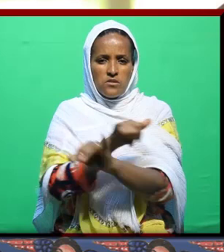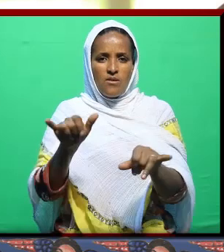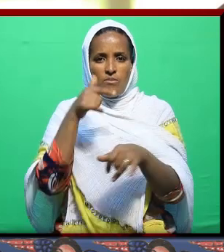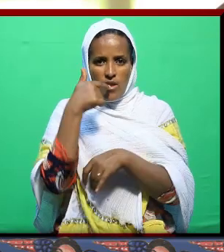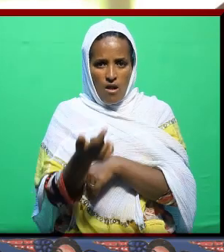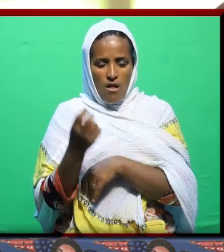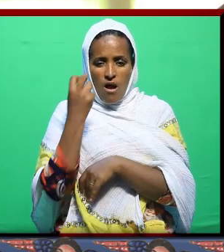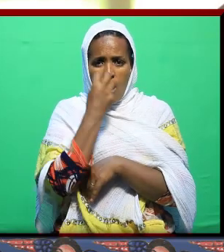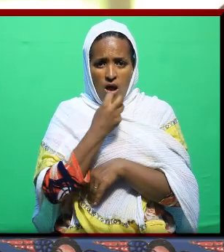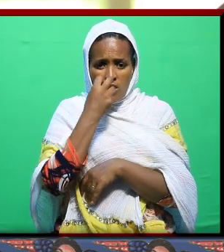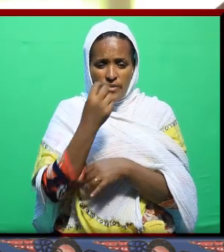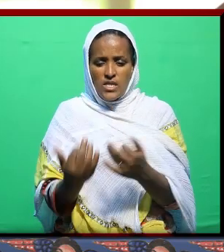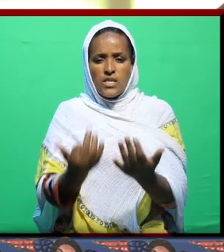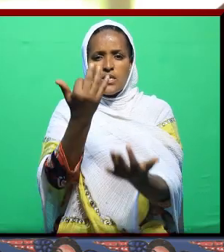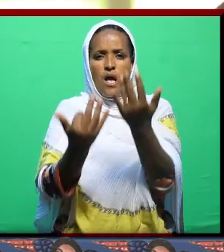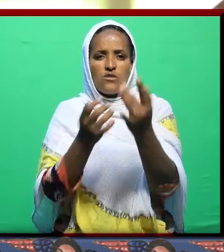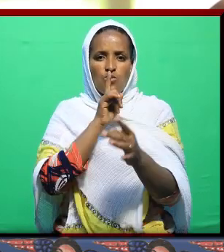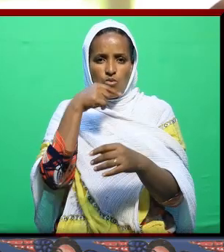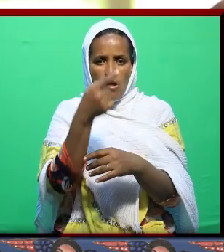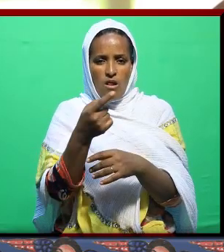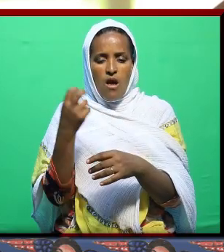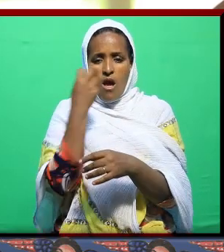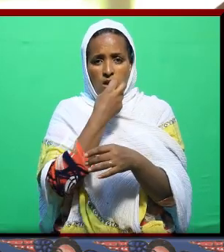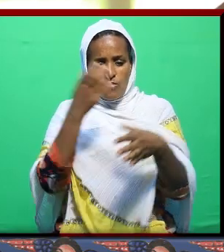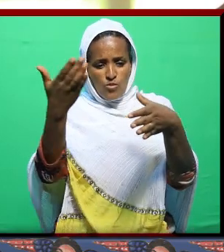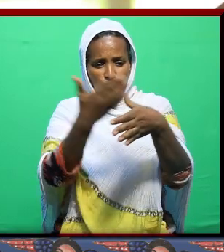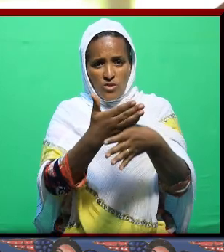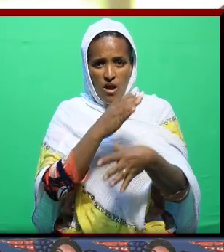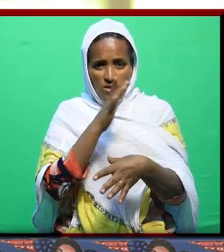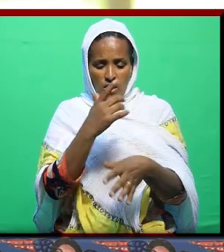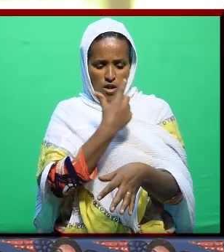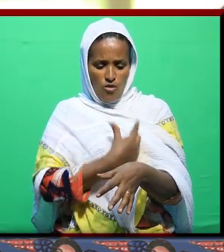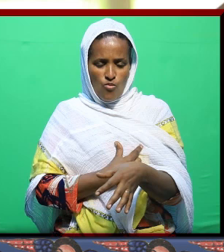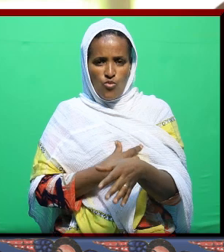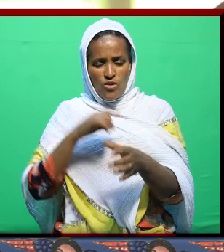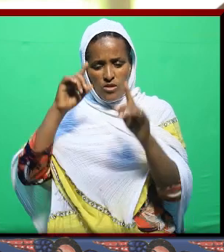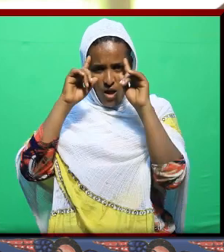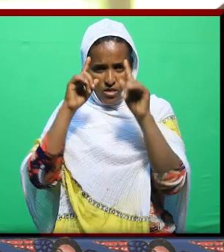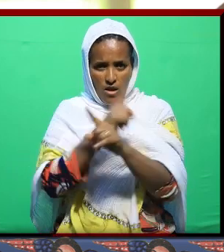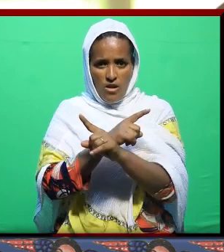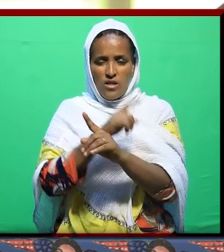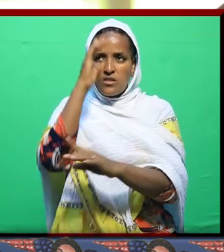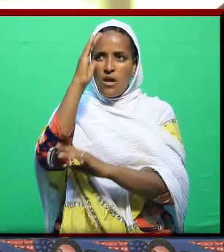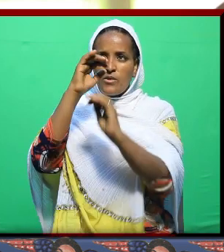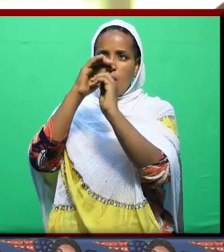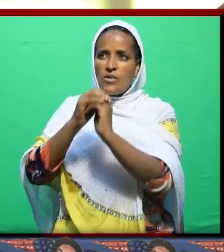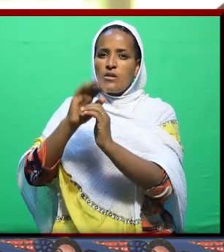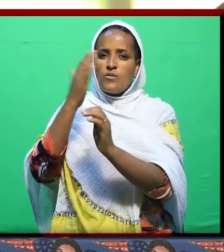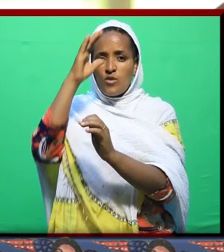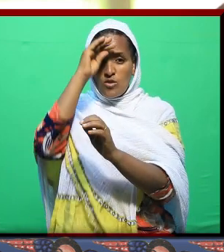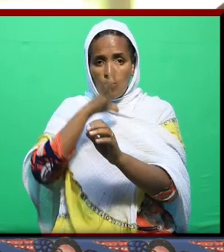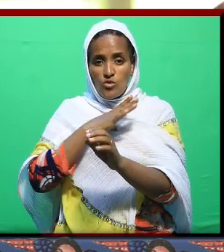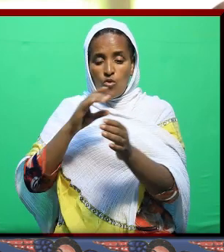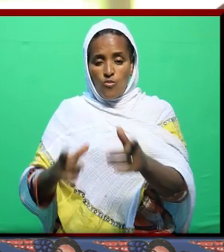አንደበት እሳት ነው ይላል አንደበቱን ሳይገታ ልቡን ያሳተ እግዚአብሔርን የሚያመልክ